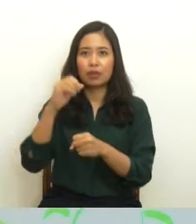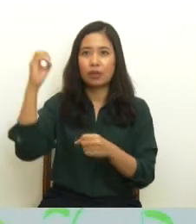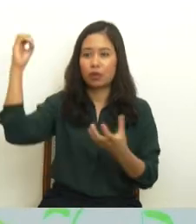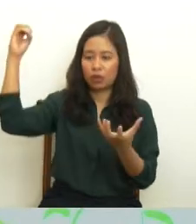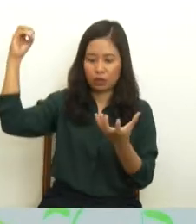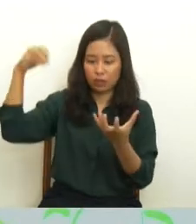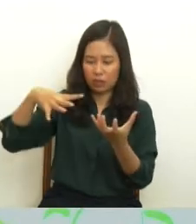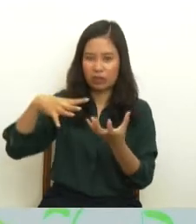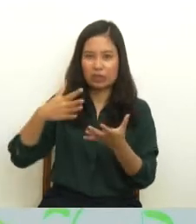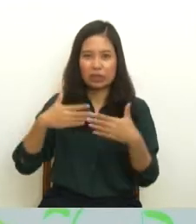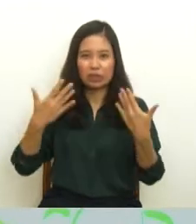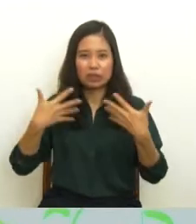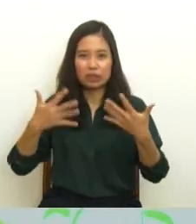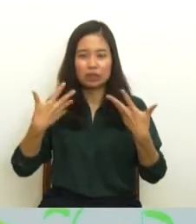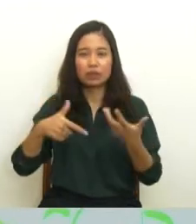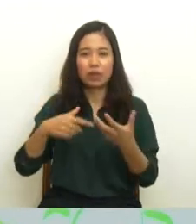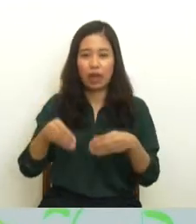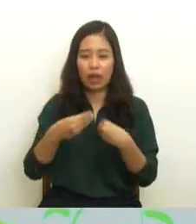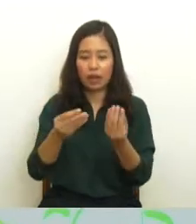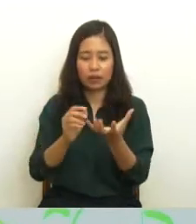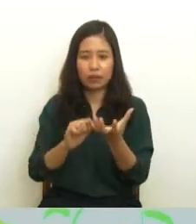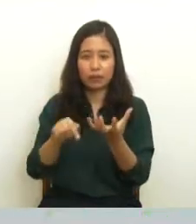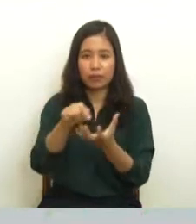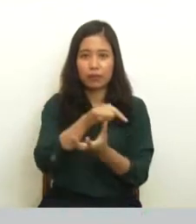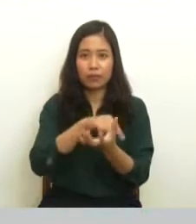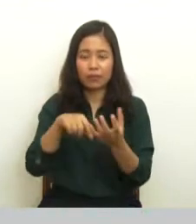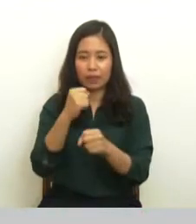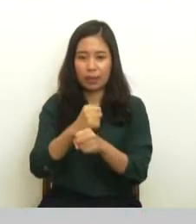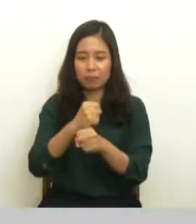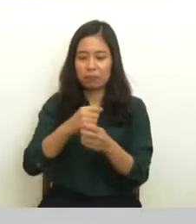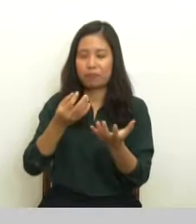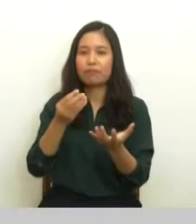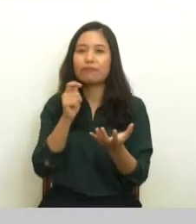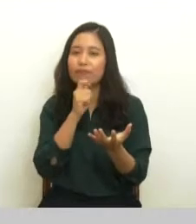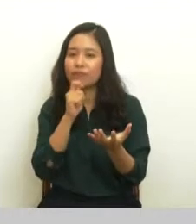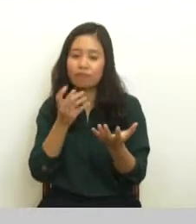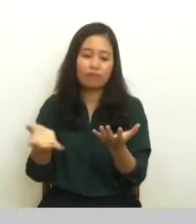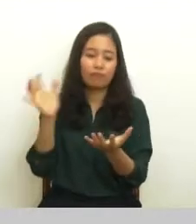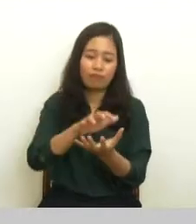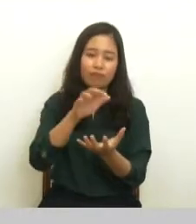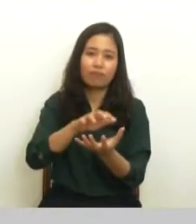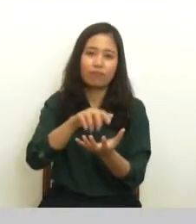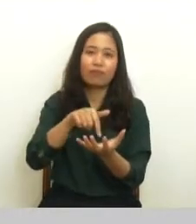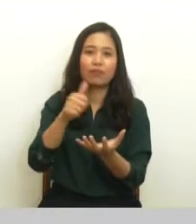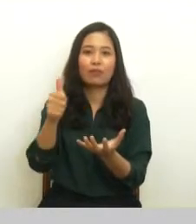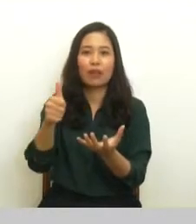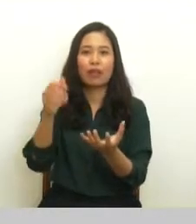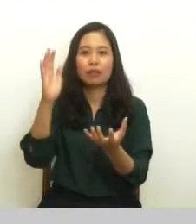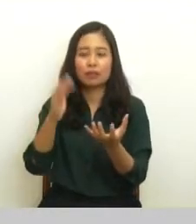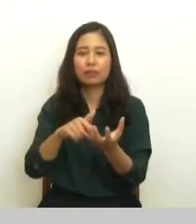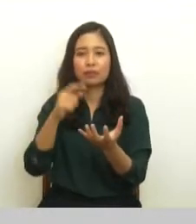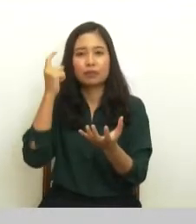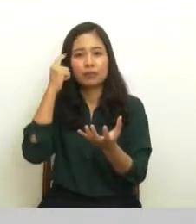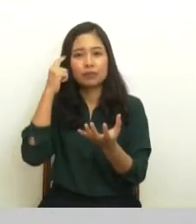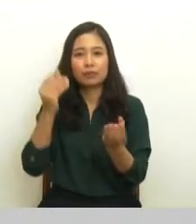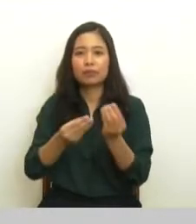ไฟ ทำให้ได้ภาชนะสำหับใ่อาหารได้ผลการดำเนินงานผลงานใบไม้ลกโลกนี้คือ